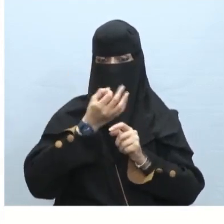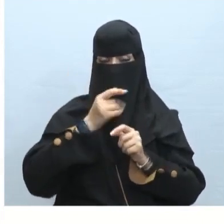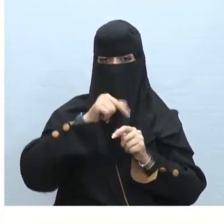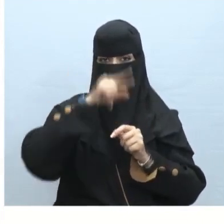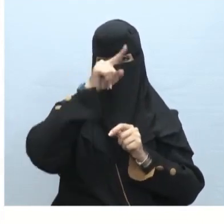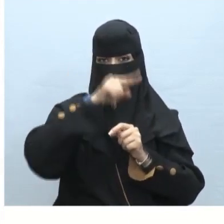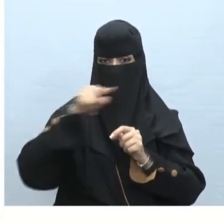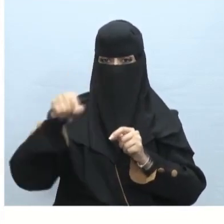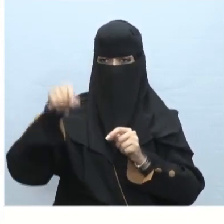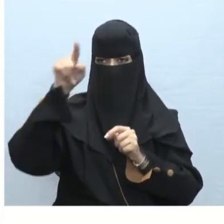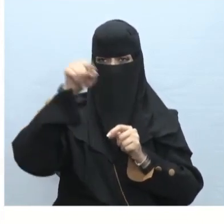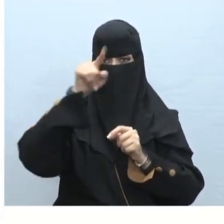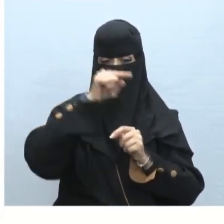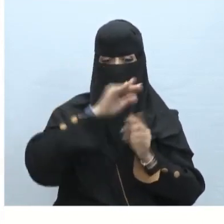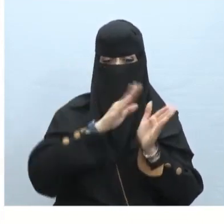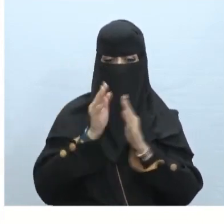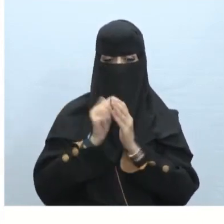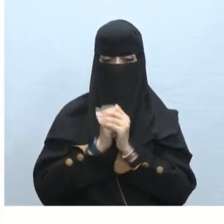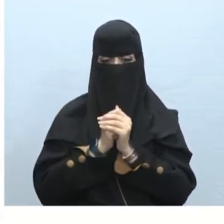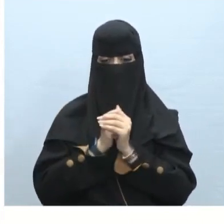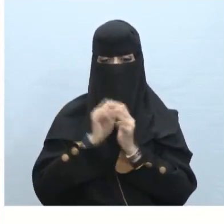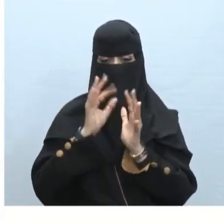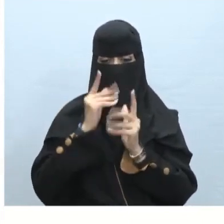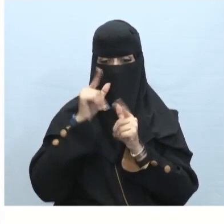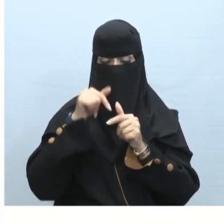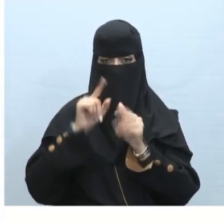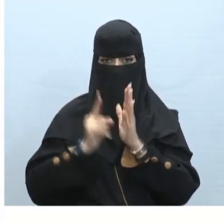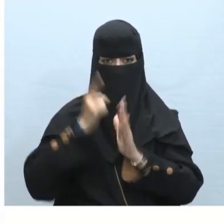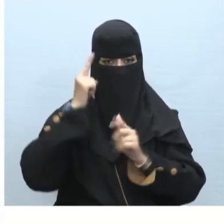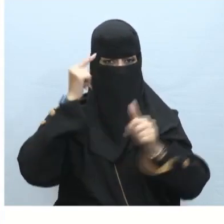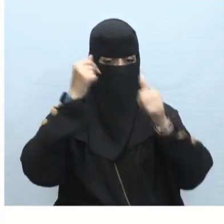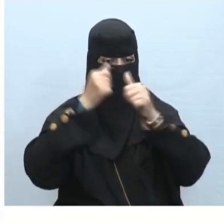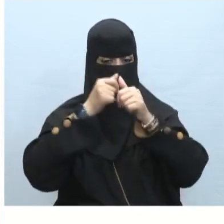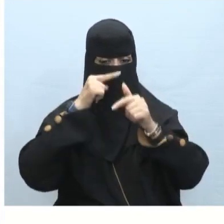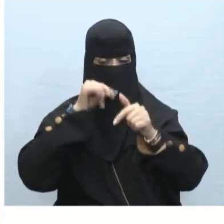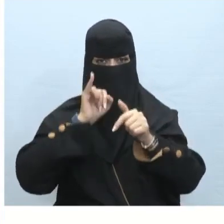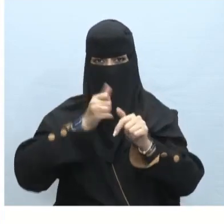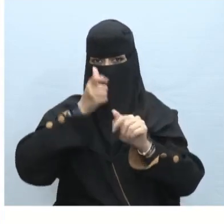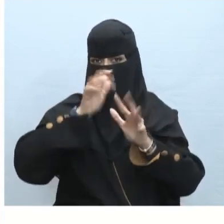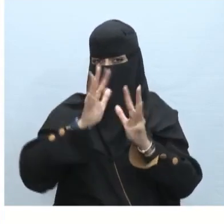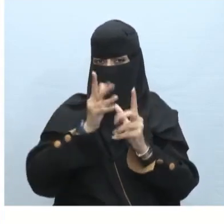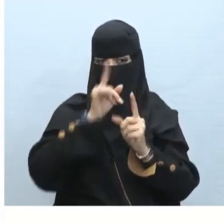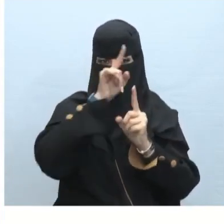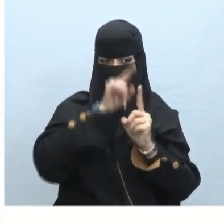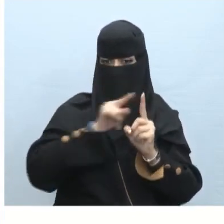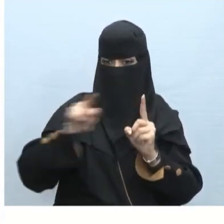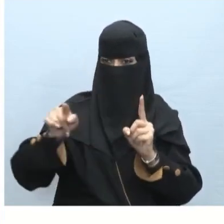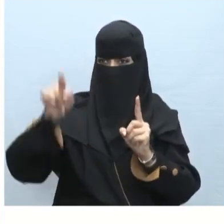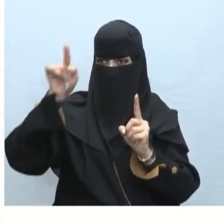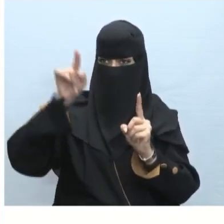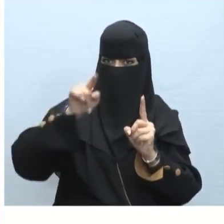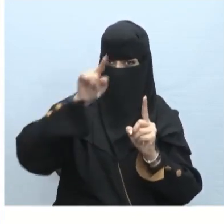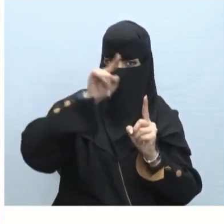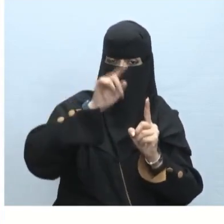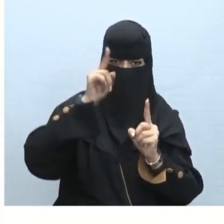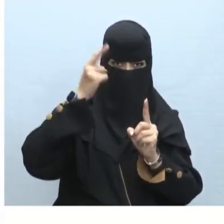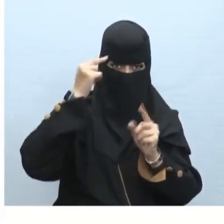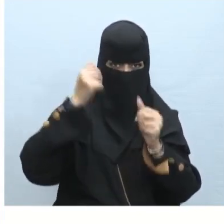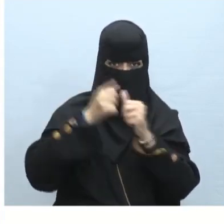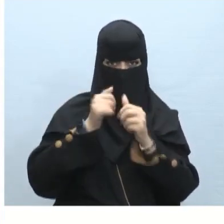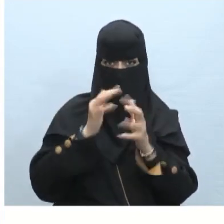المخططات البيانيه هل تتذكر ما هو المخطط البياني